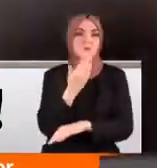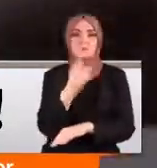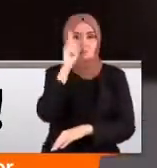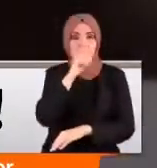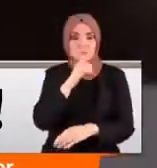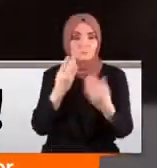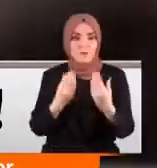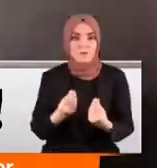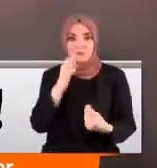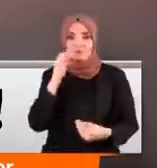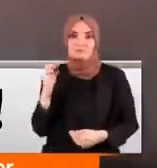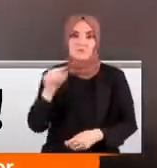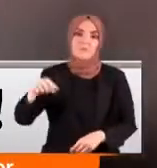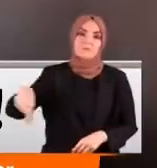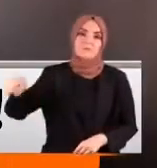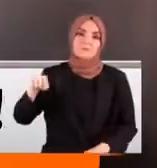getirdi.